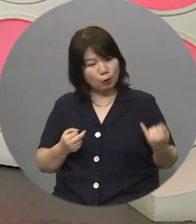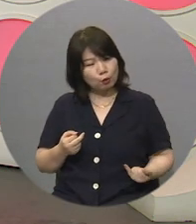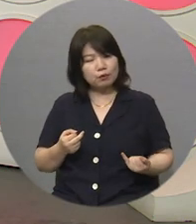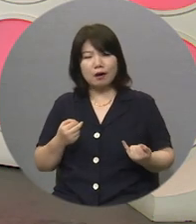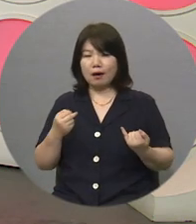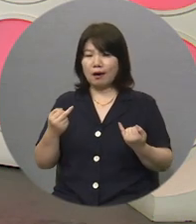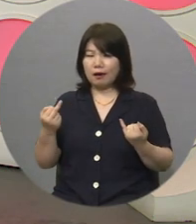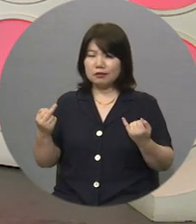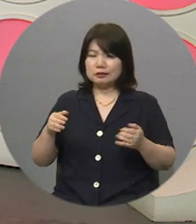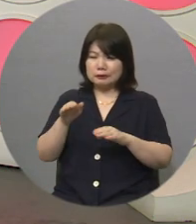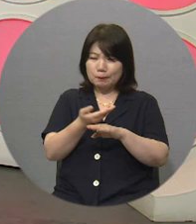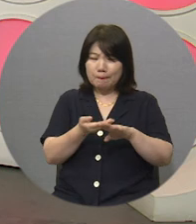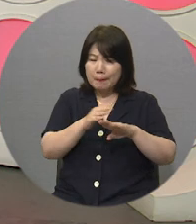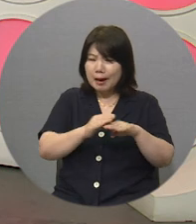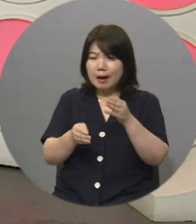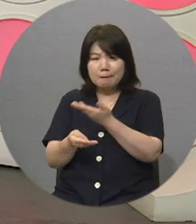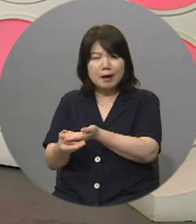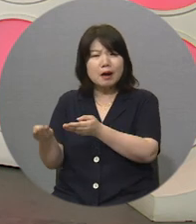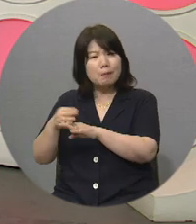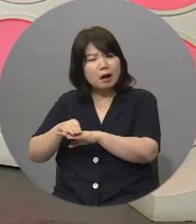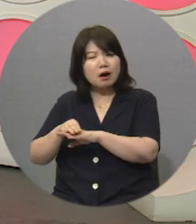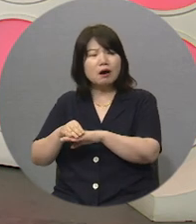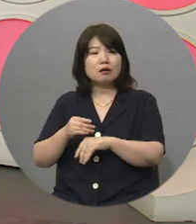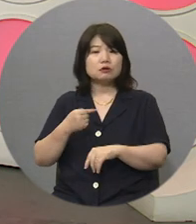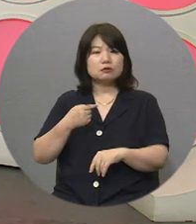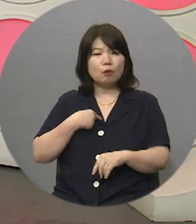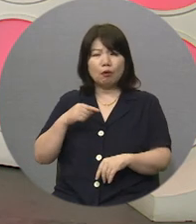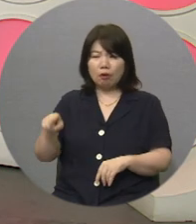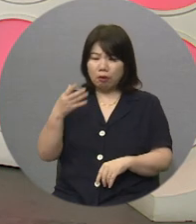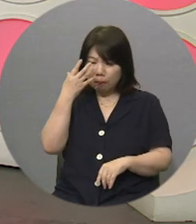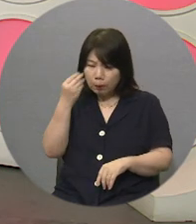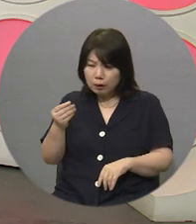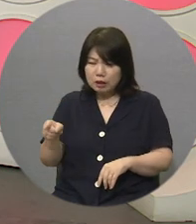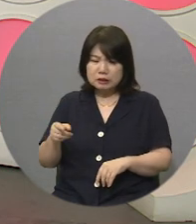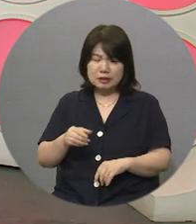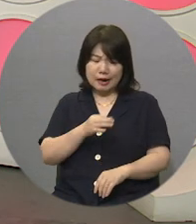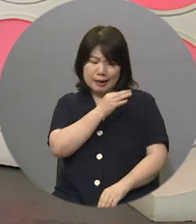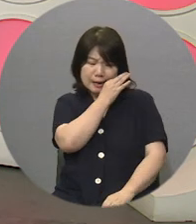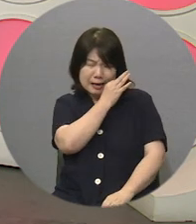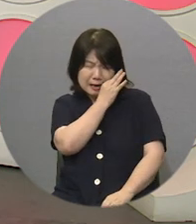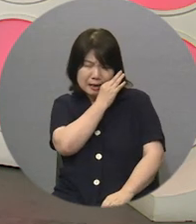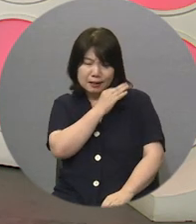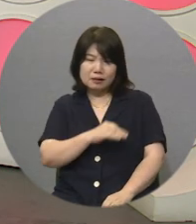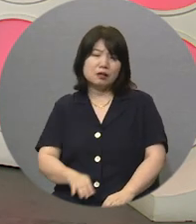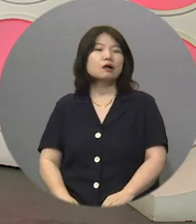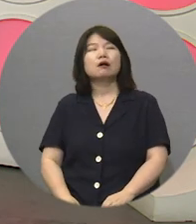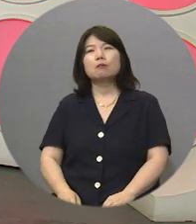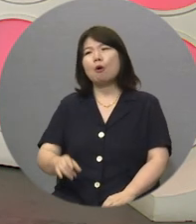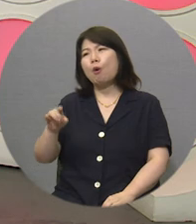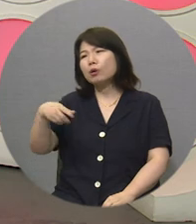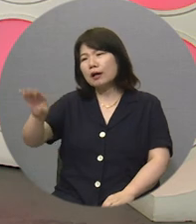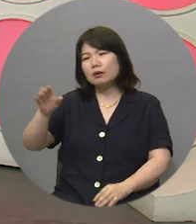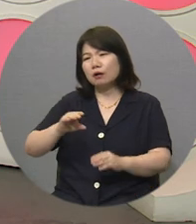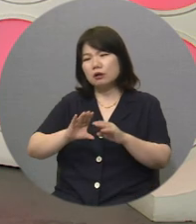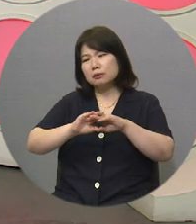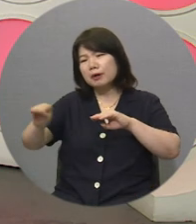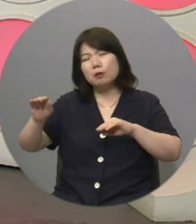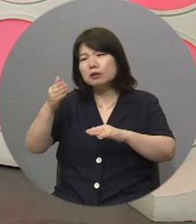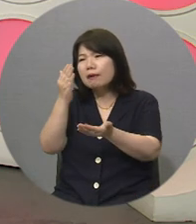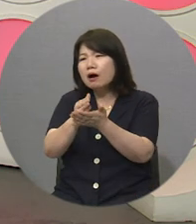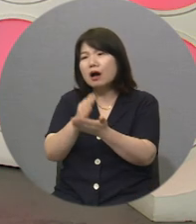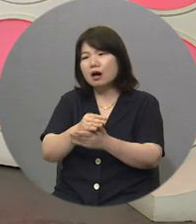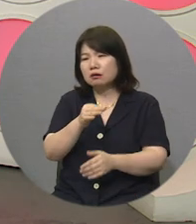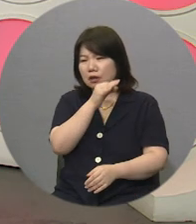여동생과 남동생의 양말을 신고 있었고, 저는 그런 엄마에게 창피한 마음에 어디 가서 신발을 벗지